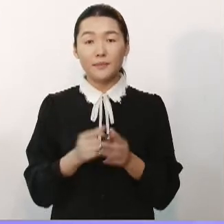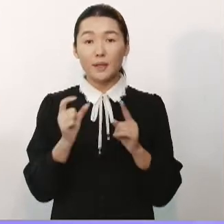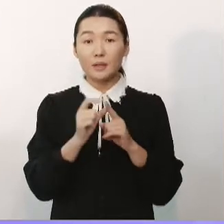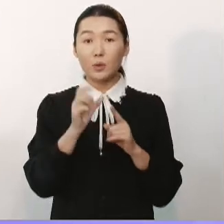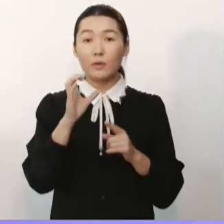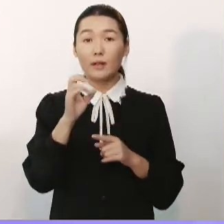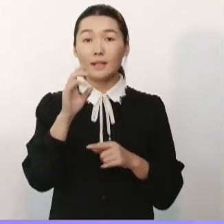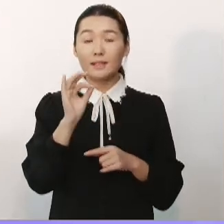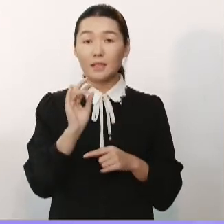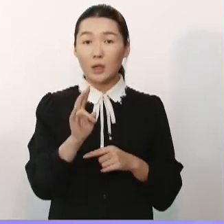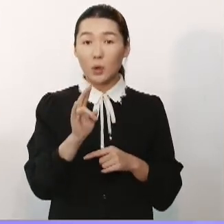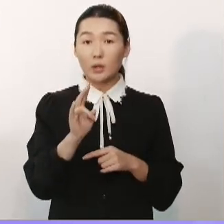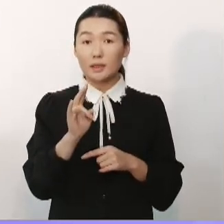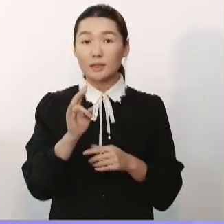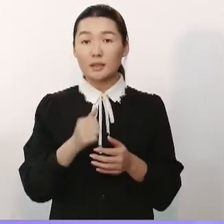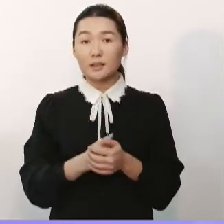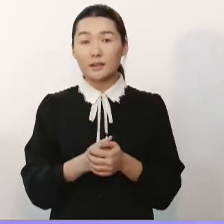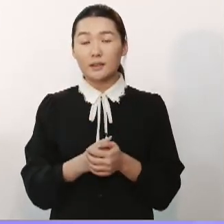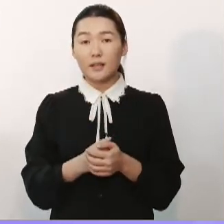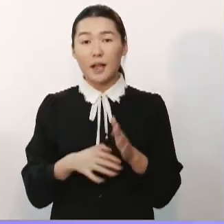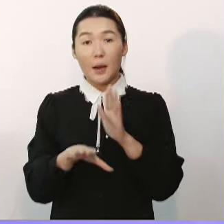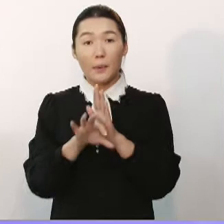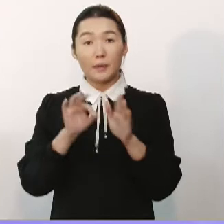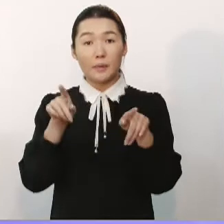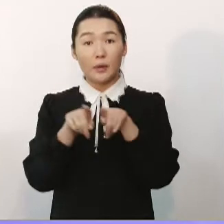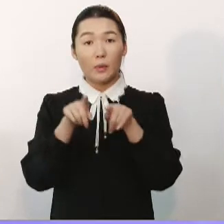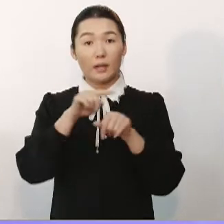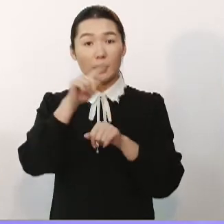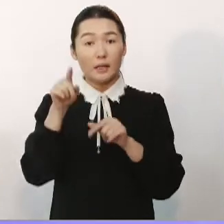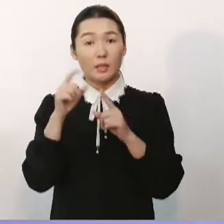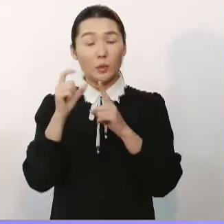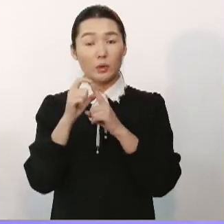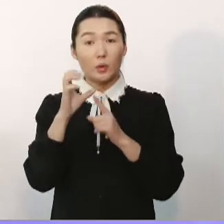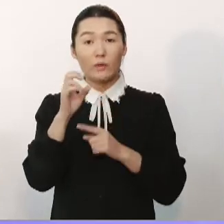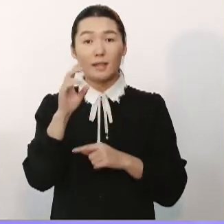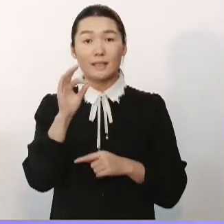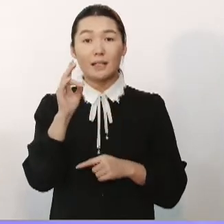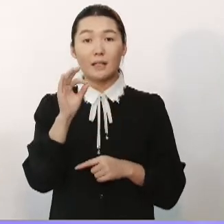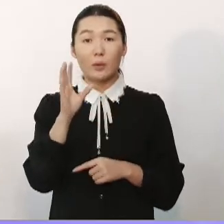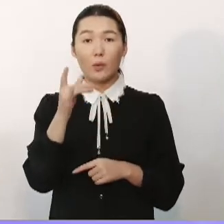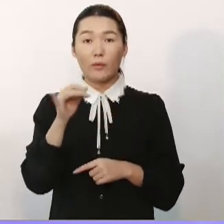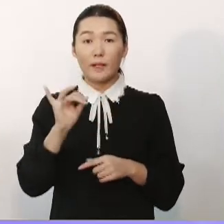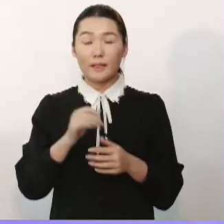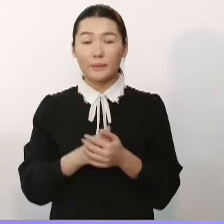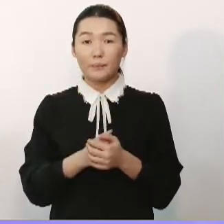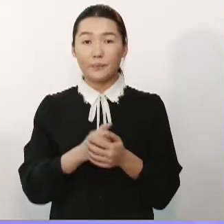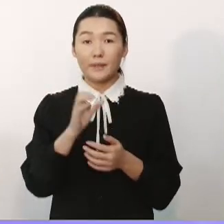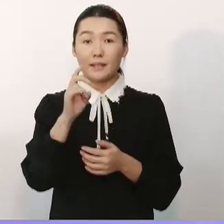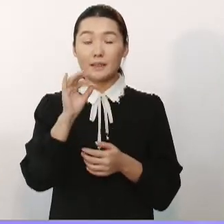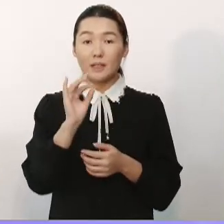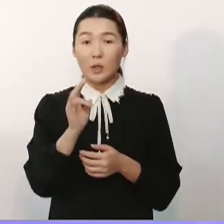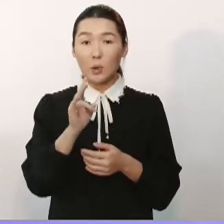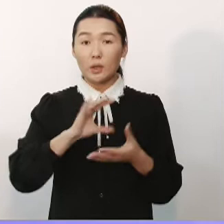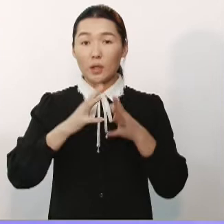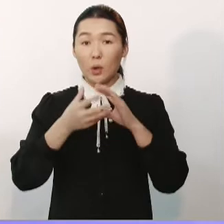Слово «слон» – подберем однокоренное слово «слоновый». Слон